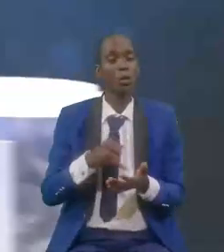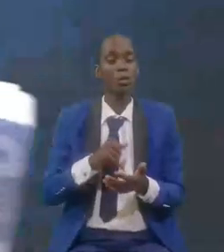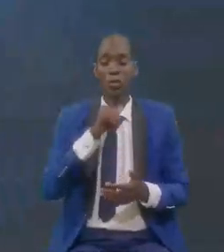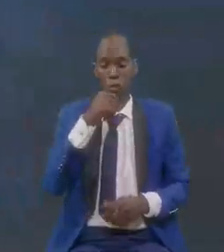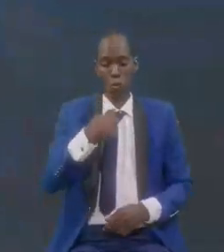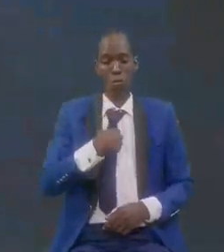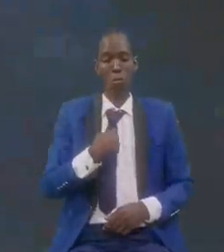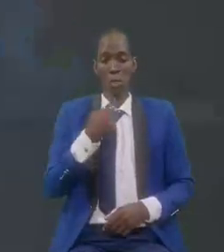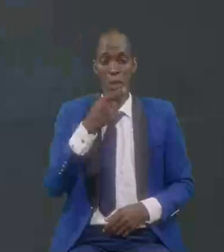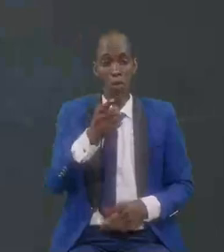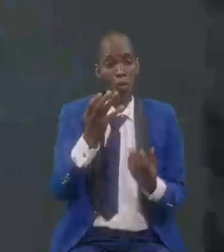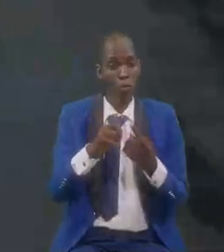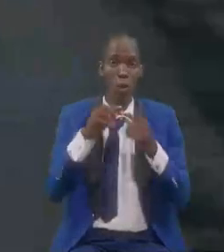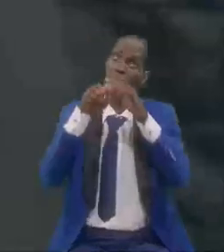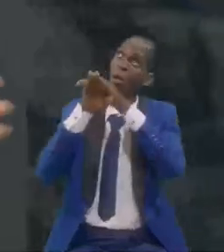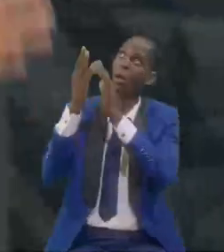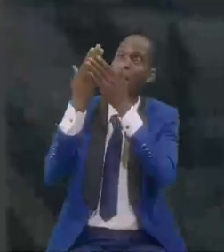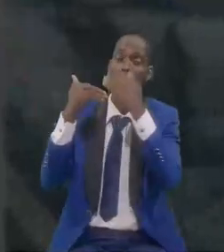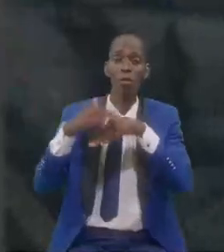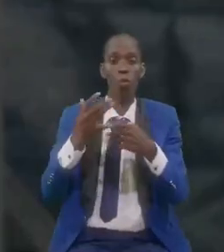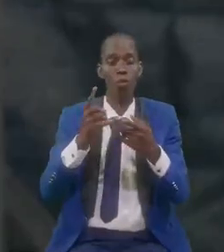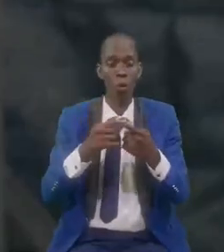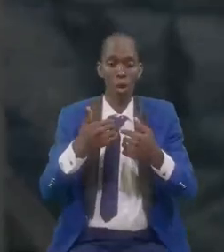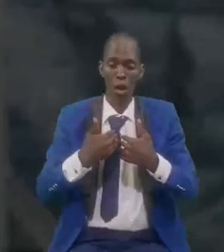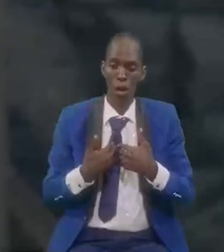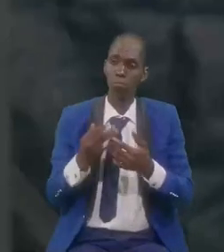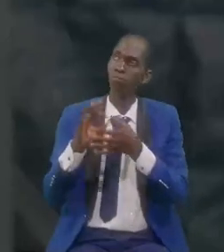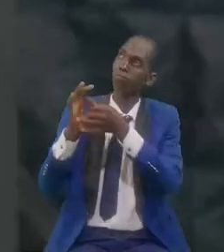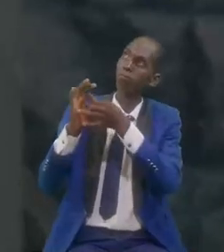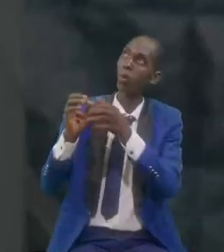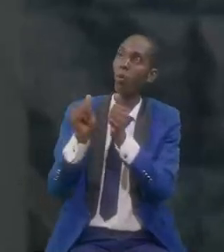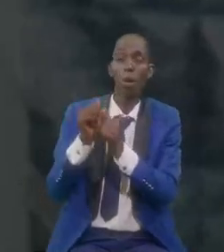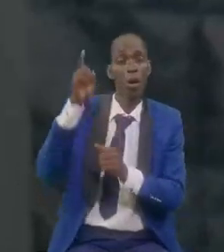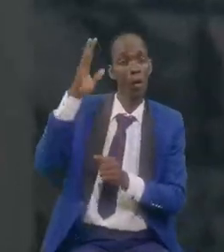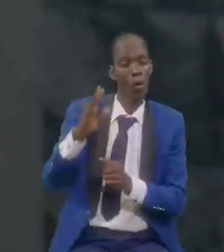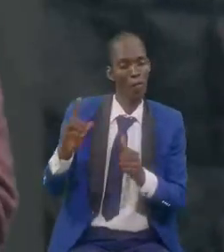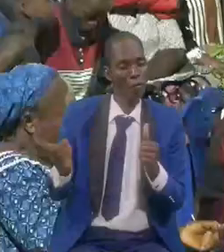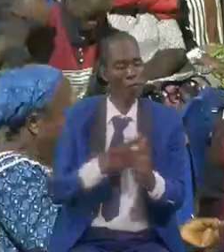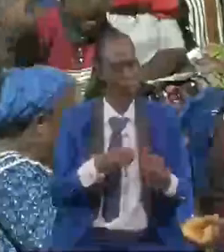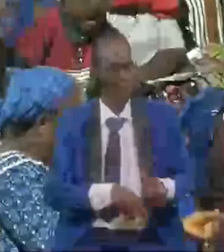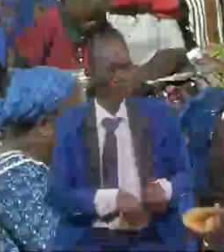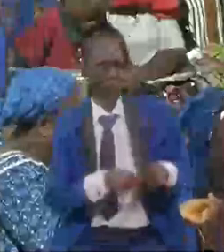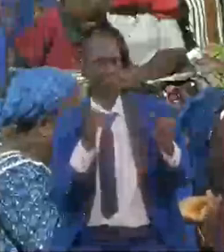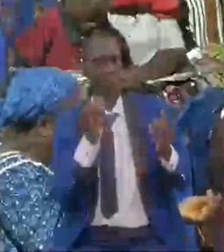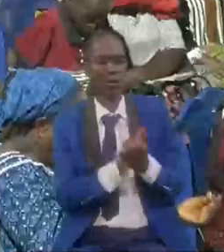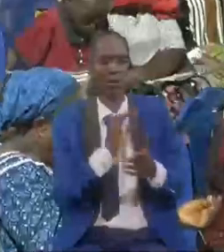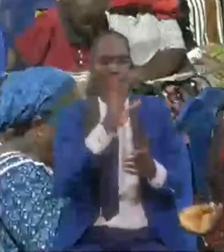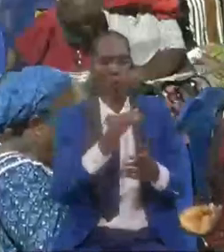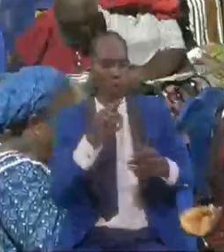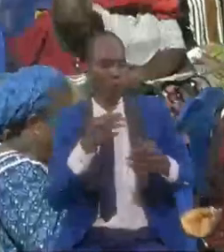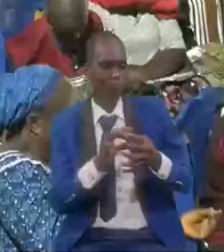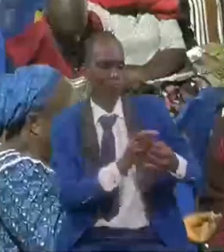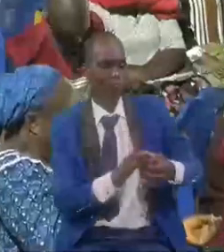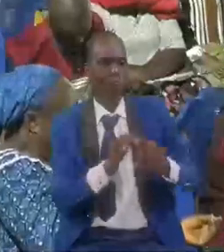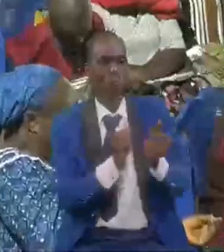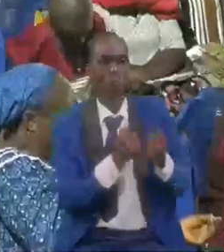si vous voulez aller au ciel, si vous voulez avoir une relation avec Dieu, brisez ce joug étranger. Ce n'est pas moi, c'est